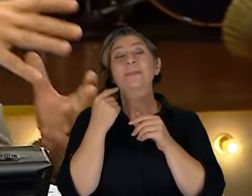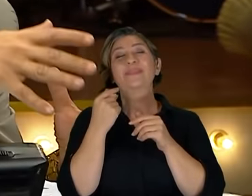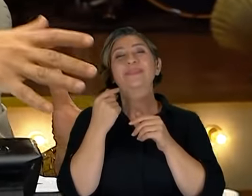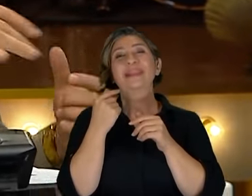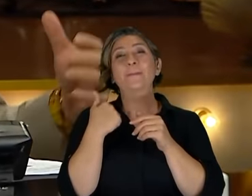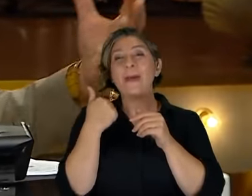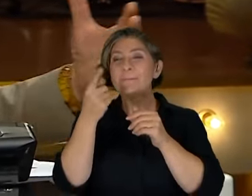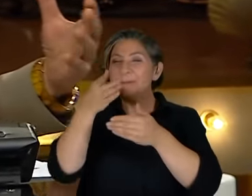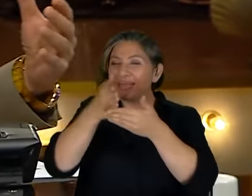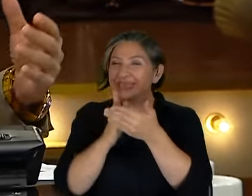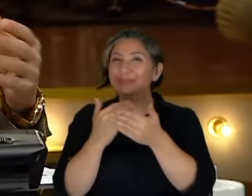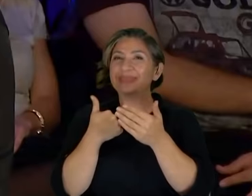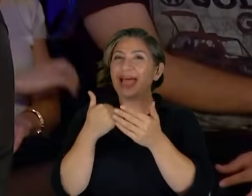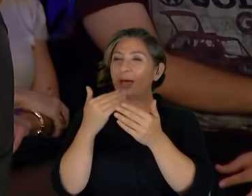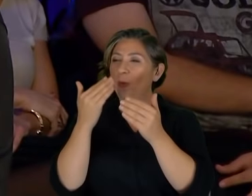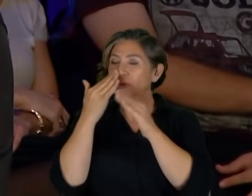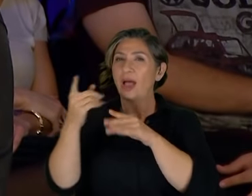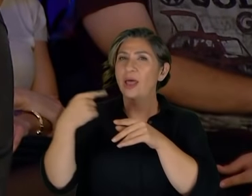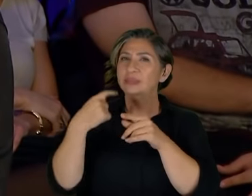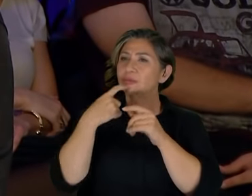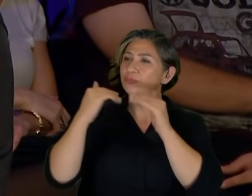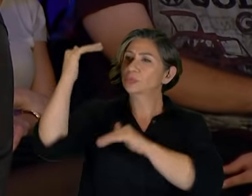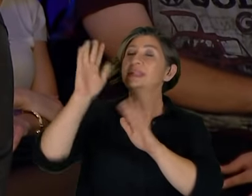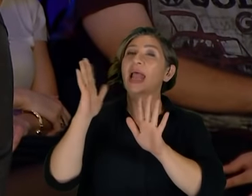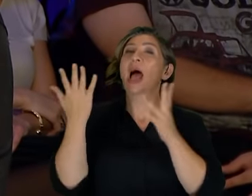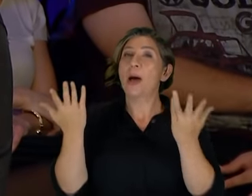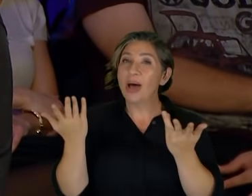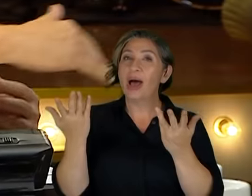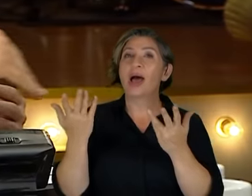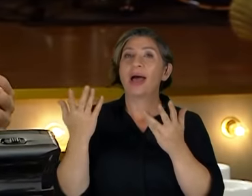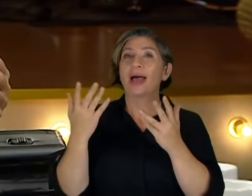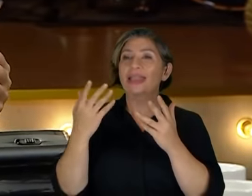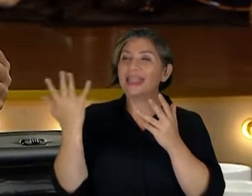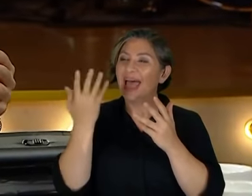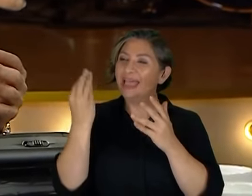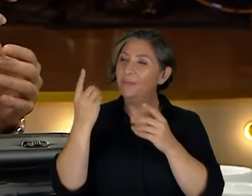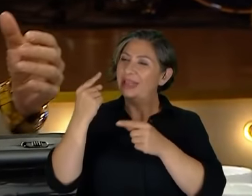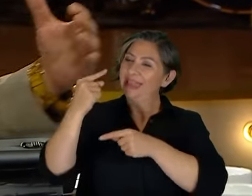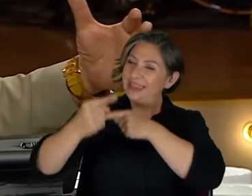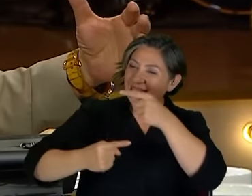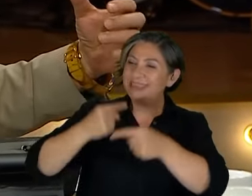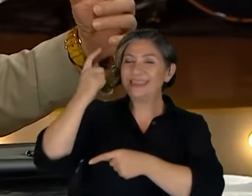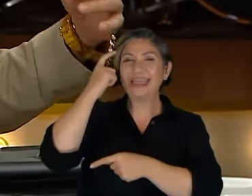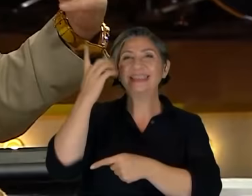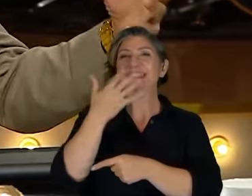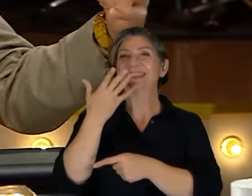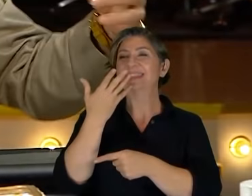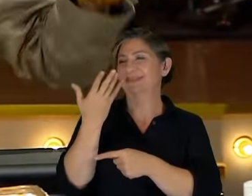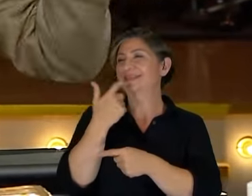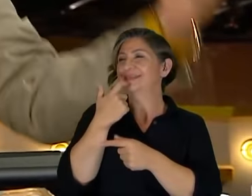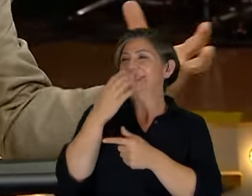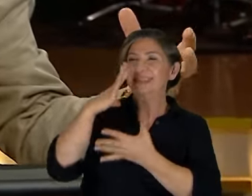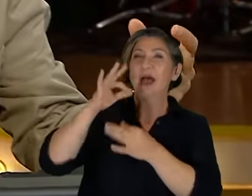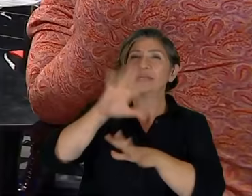bir kısmına yetiştim yani. Aramızda çok yaş farkı yok ama yine de daha iyi bir nesli tanıdın sen. Yani